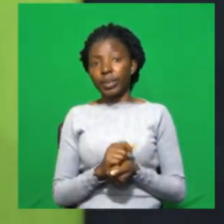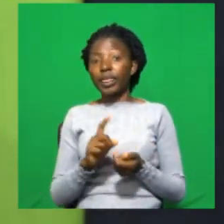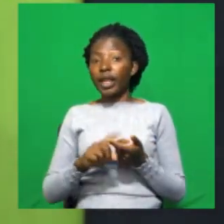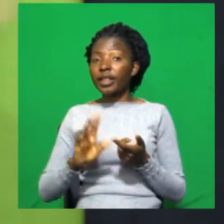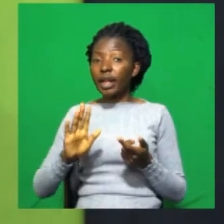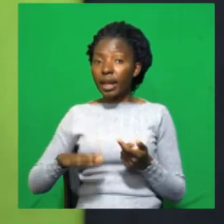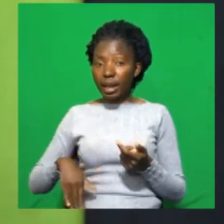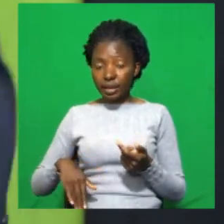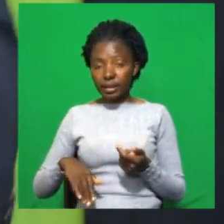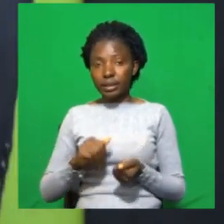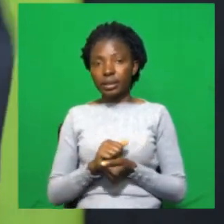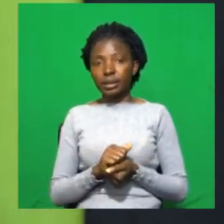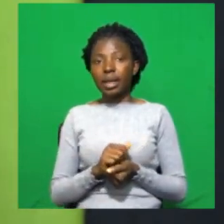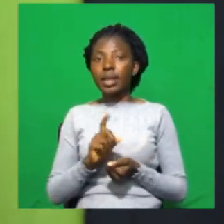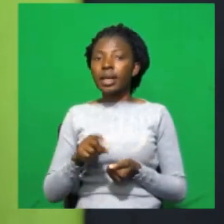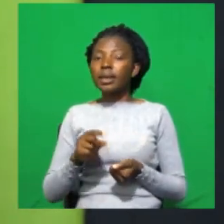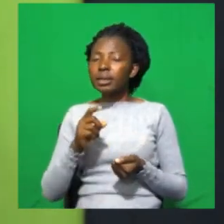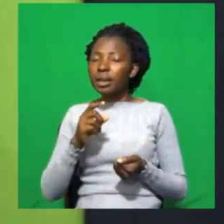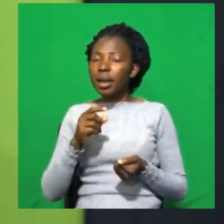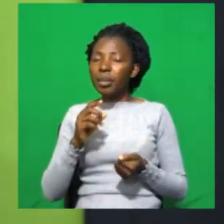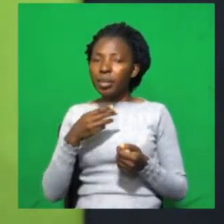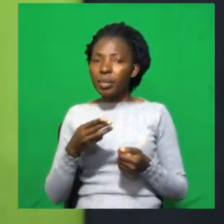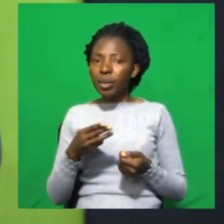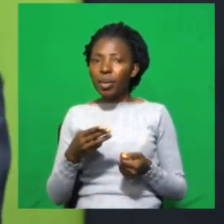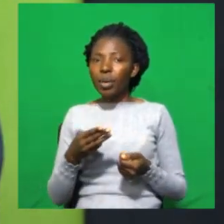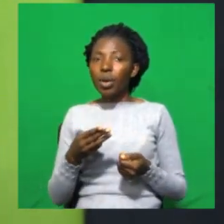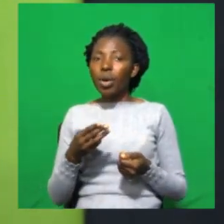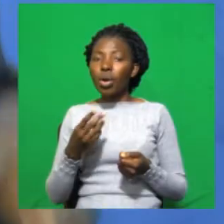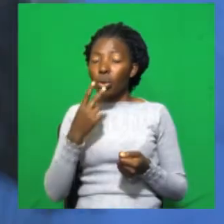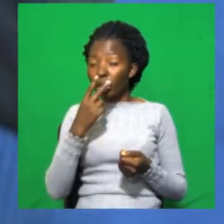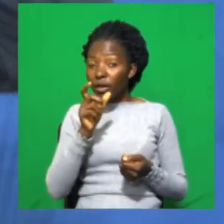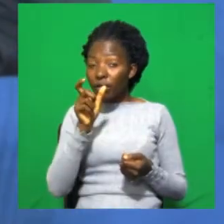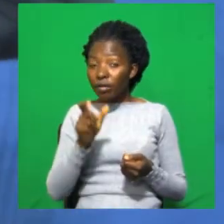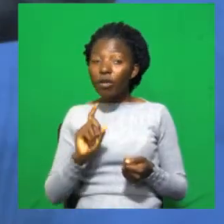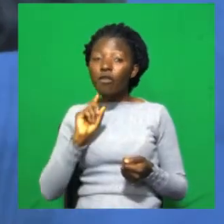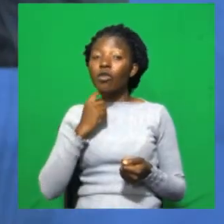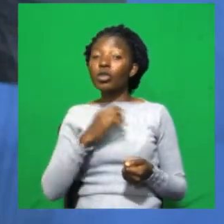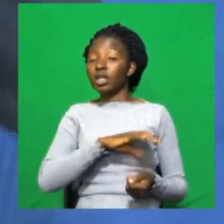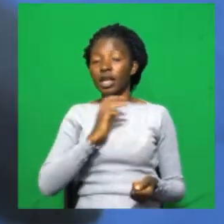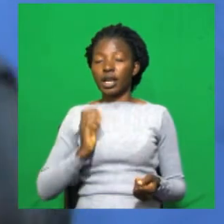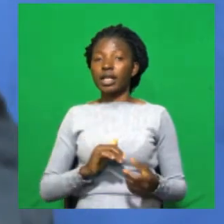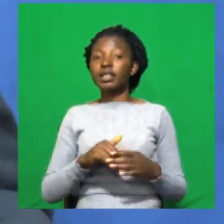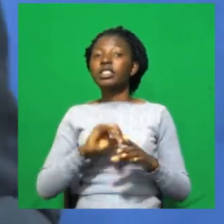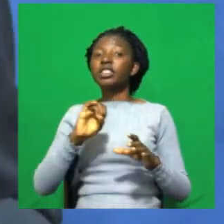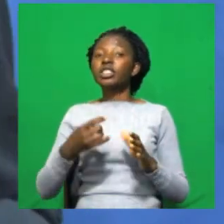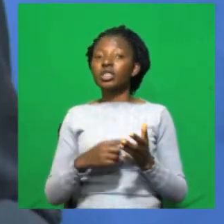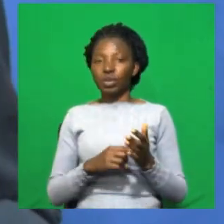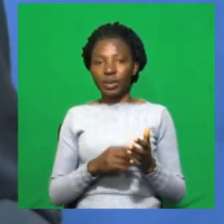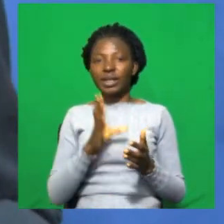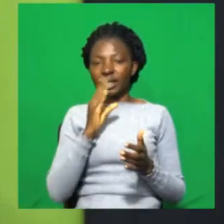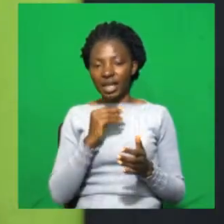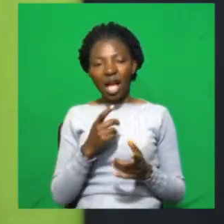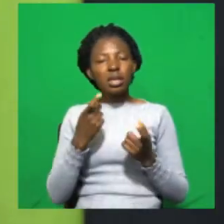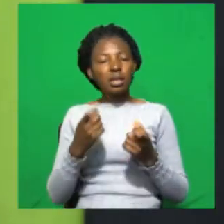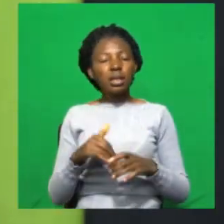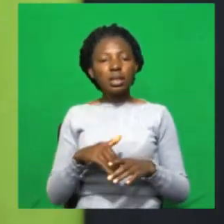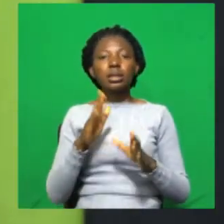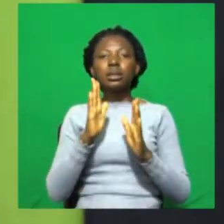manje pari kuita kuti vanhu vatarisire antikristu anenge ari kumiddle east kujerusarema ndepanzi anogara